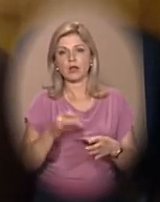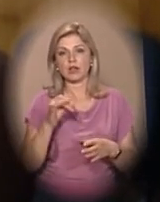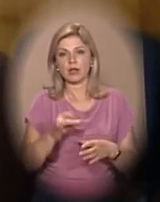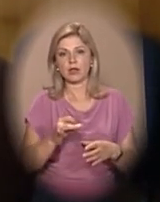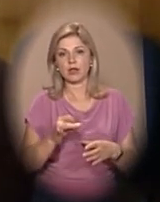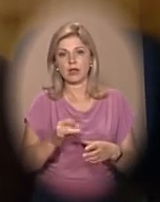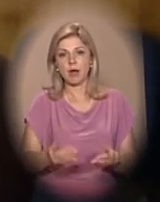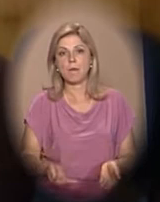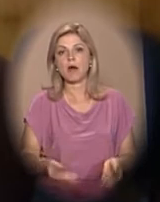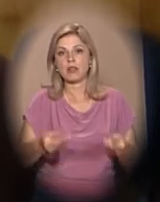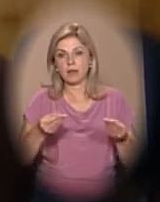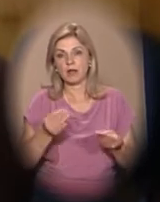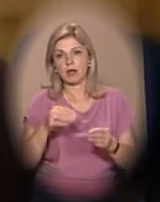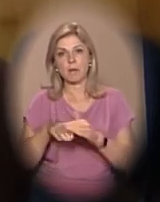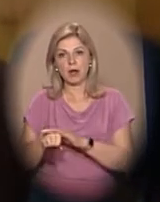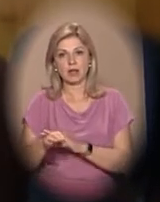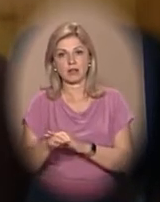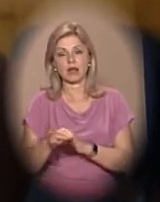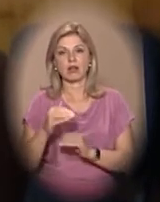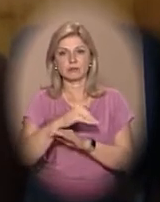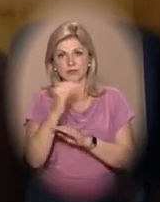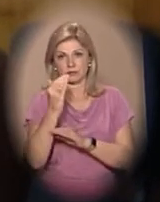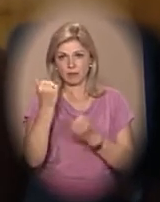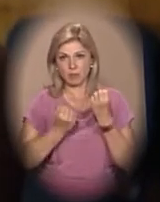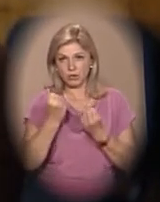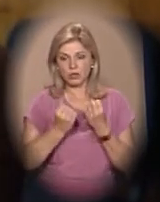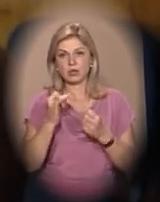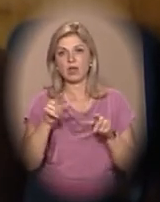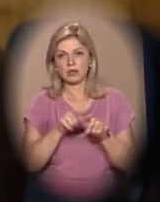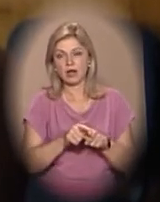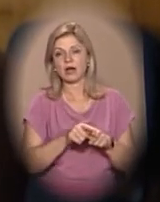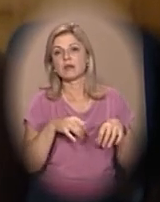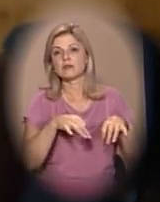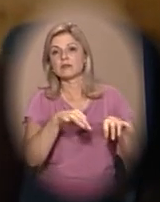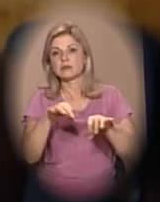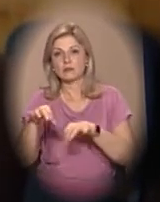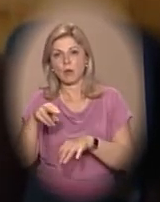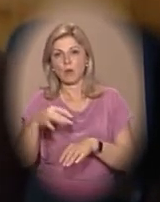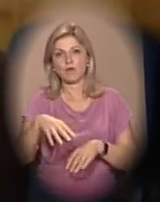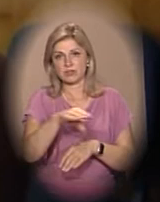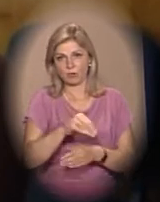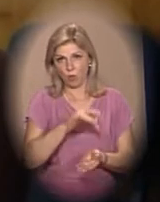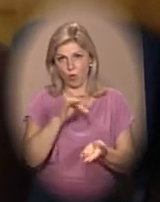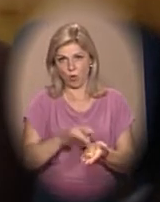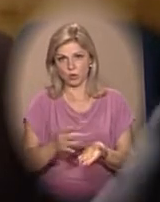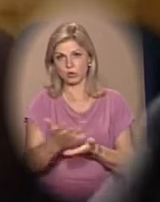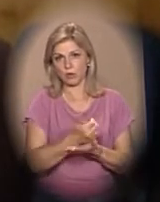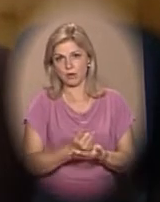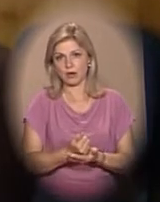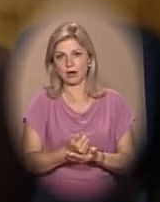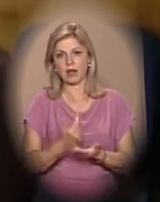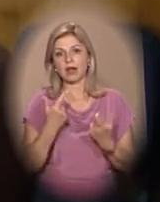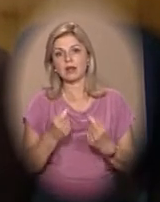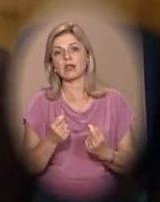Поднимали крышку, ложили в багажник. Ну и так ездили по всему этому городу, собирали. Ну, где